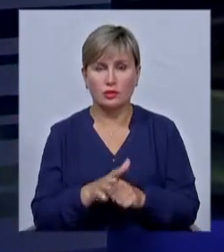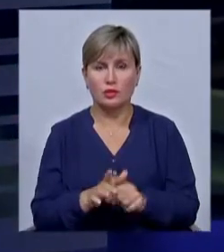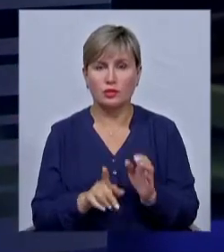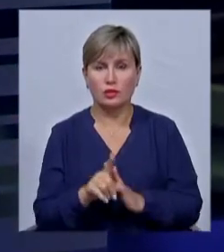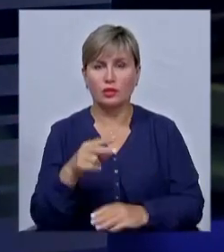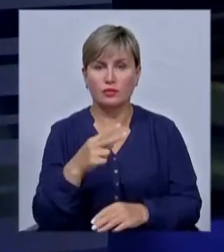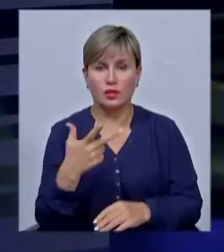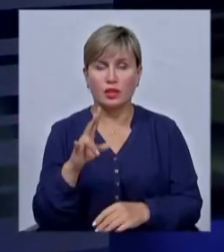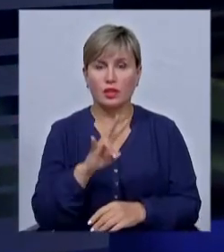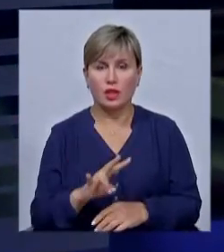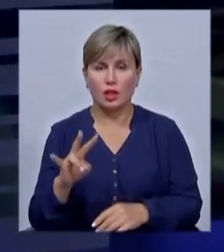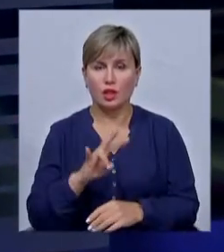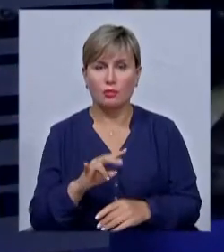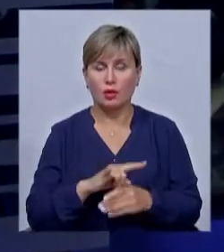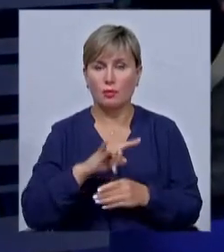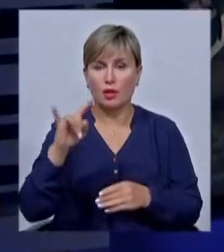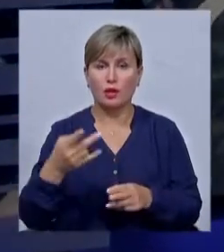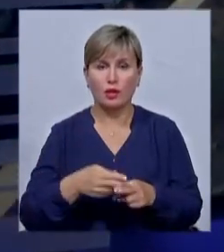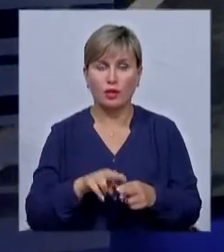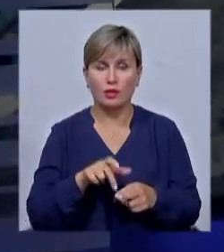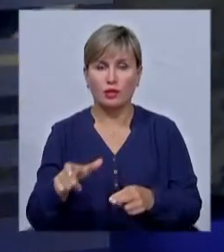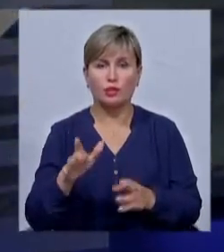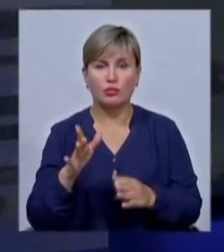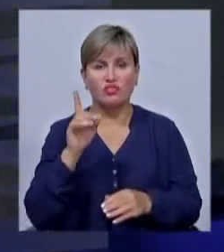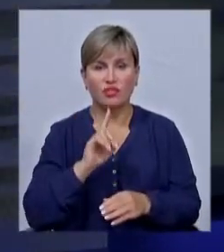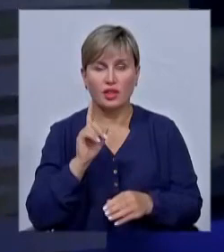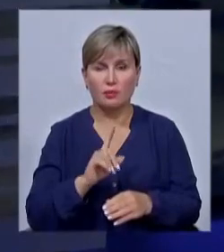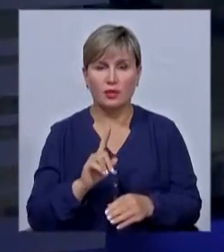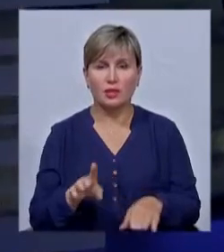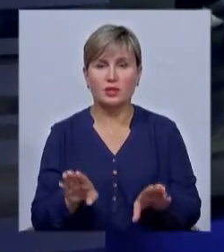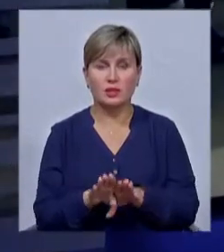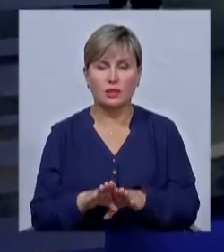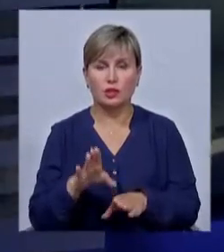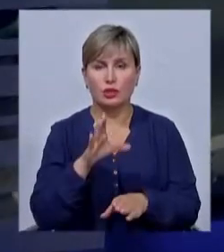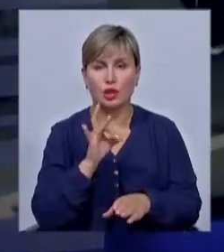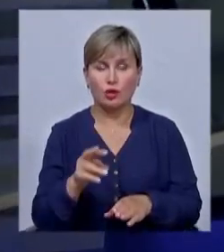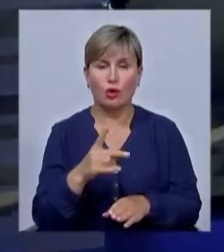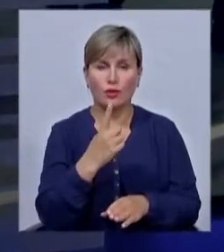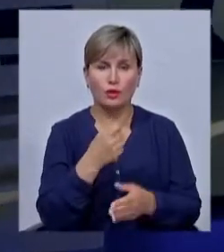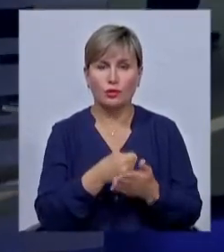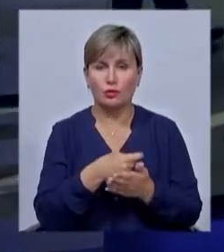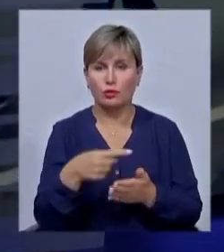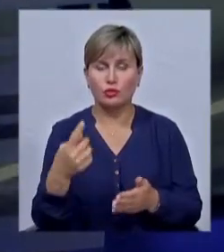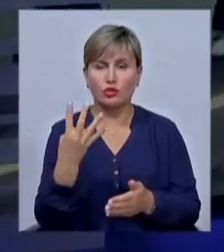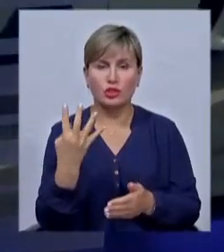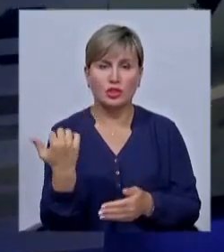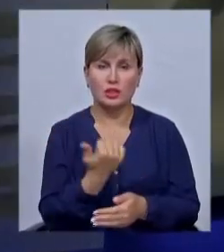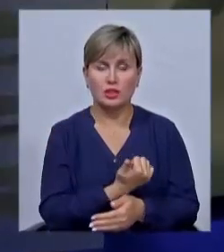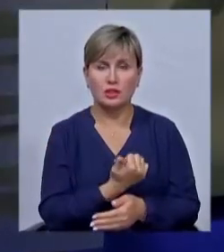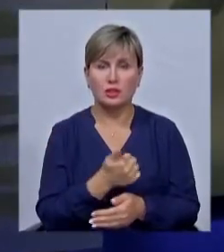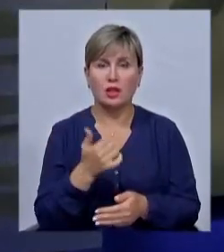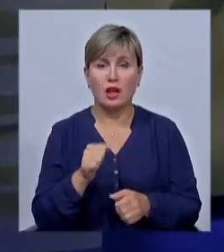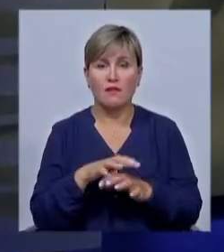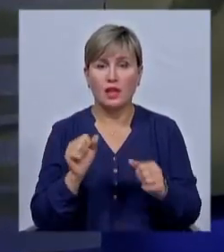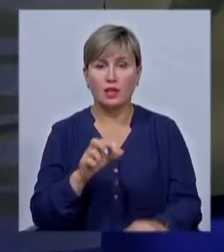с 23 ноября полеты по этим маршрутам будут временно под запретом сроком от 1 до 4 недель а вот власти